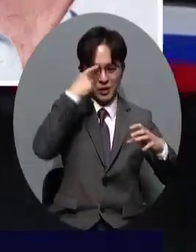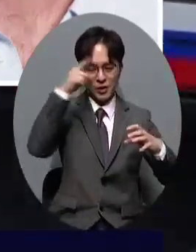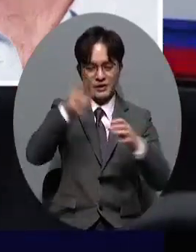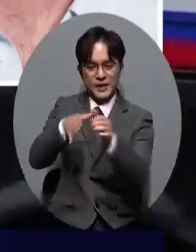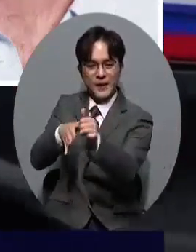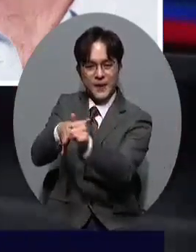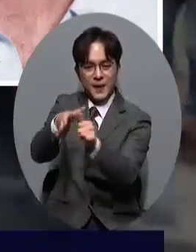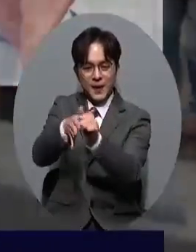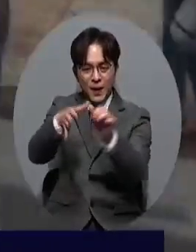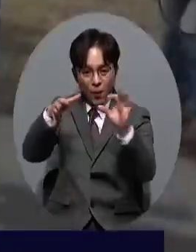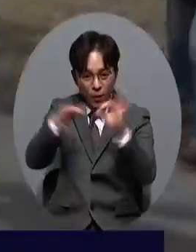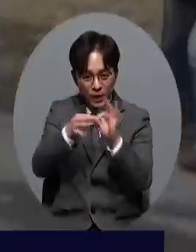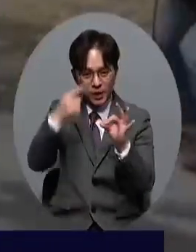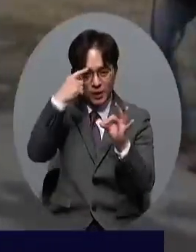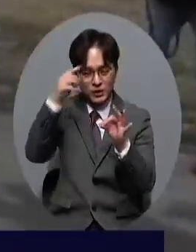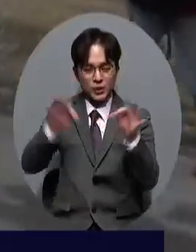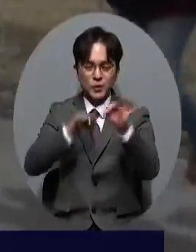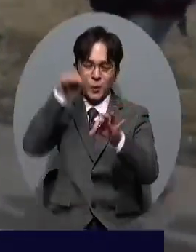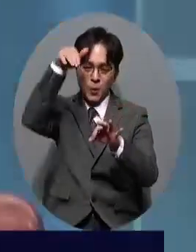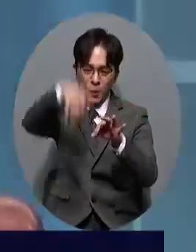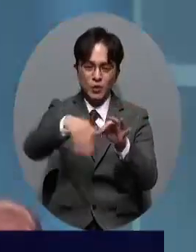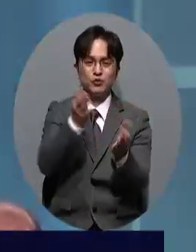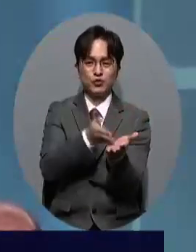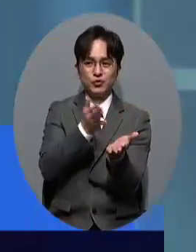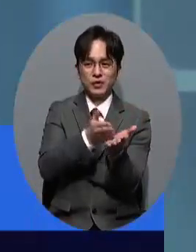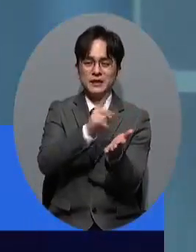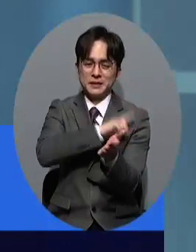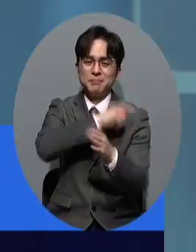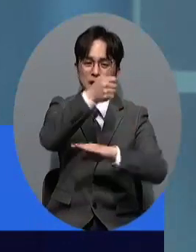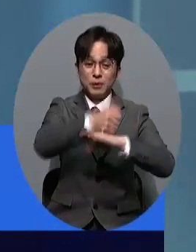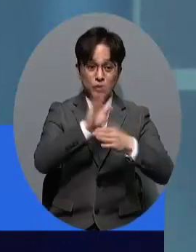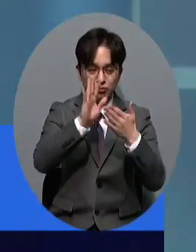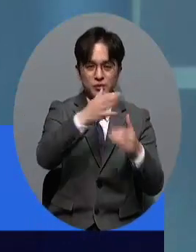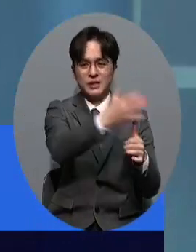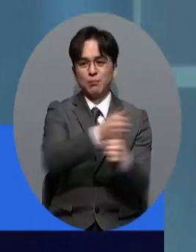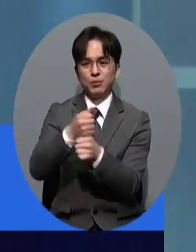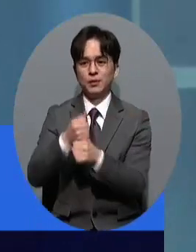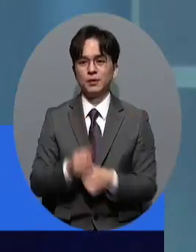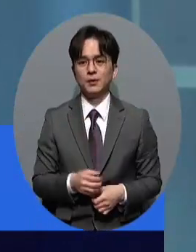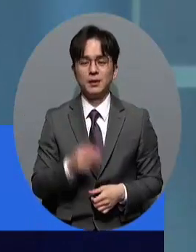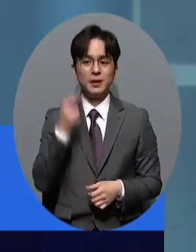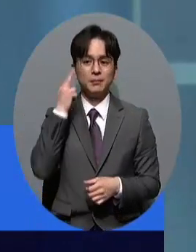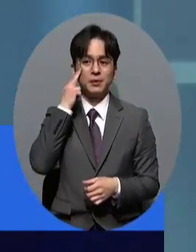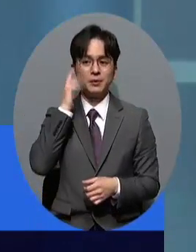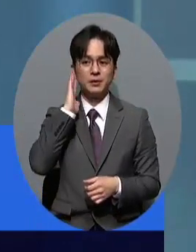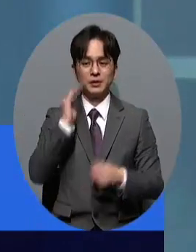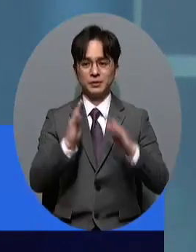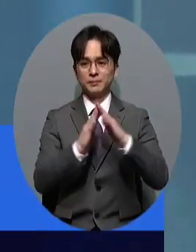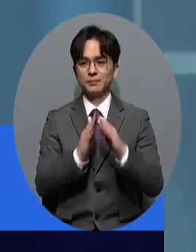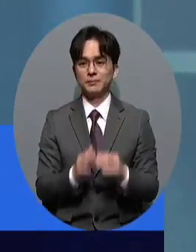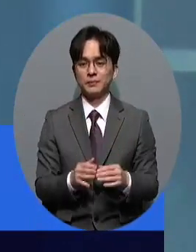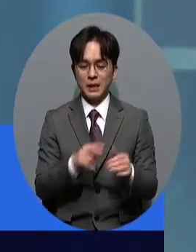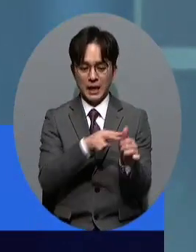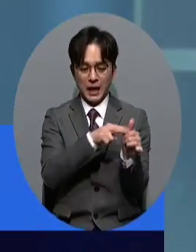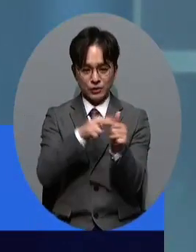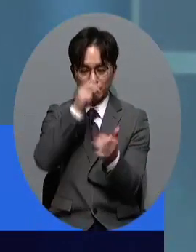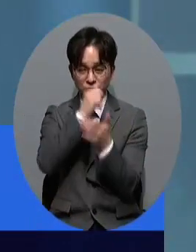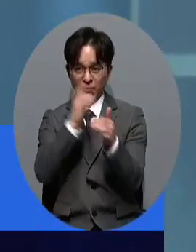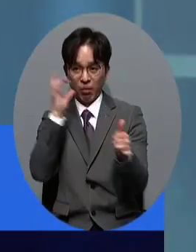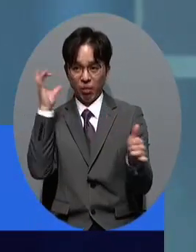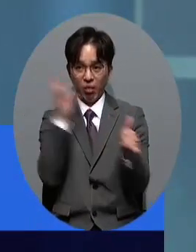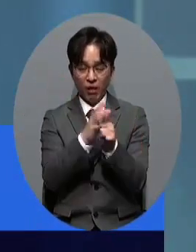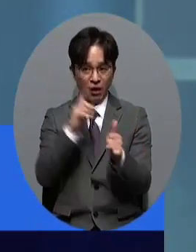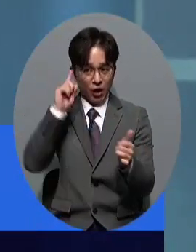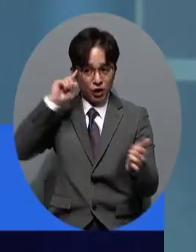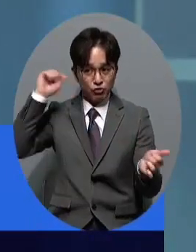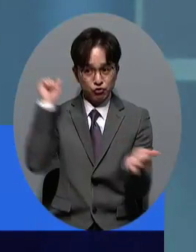러시아를 떠나라고 권고했습니다. This espionage charges are ridiculous. The targeting of American citizens by Russian